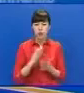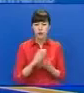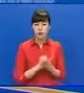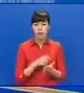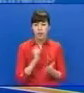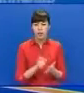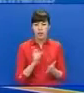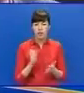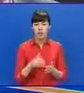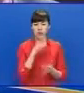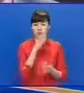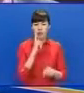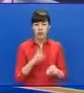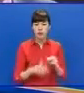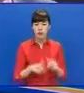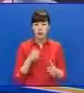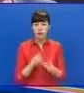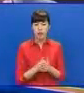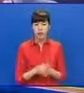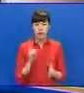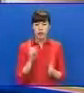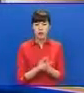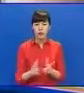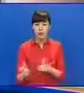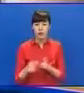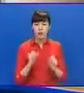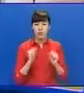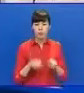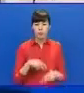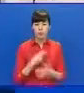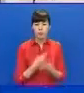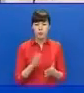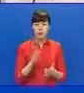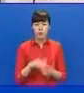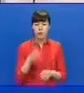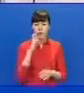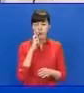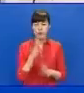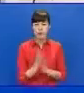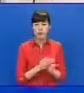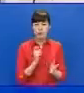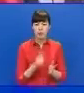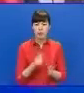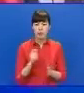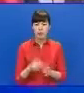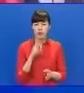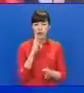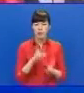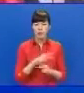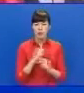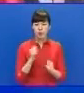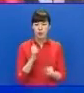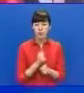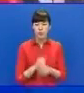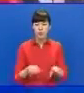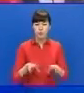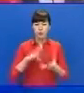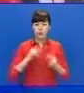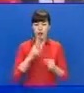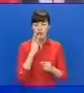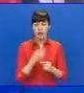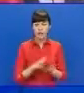азаматтар мерзімі аяқталғанға дейін лауазымдарға тағайындау мүмкіндігі беріледі. Ал мемлекеттік қызметшілер үшін еңбекақы төлеу жұмыс нәтижесіне қарай болады.